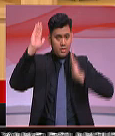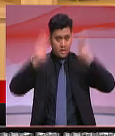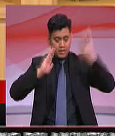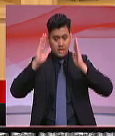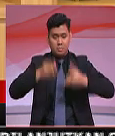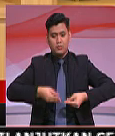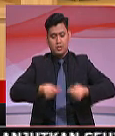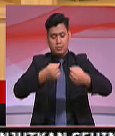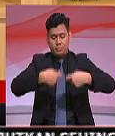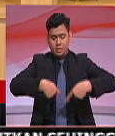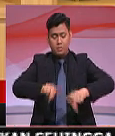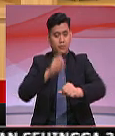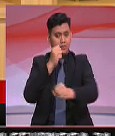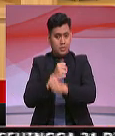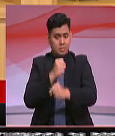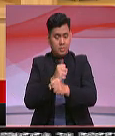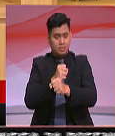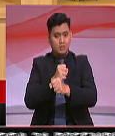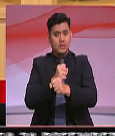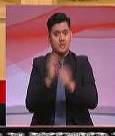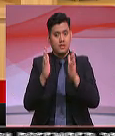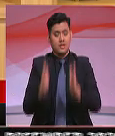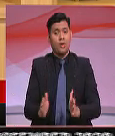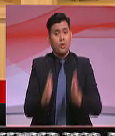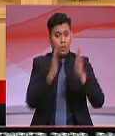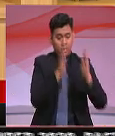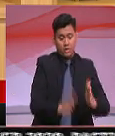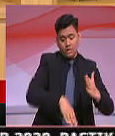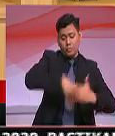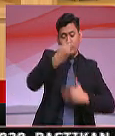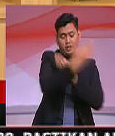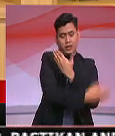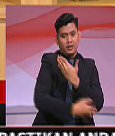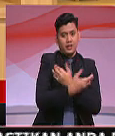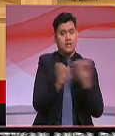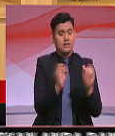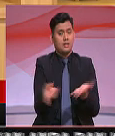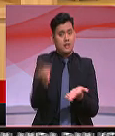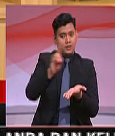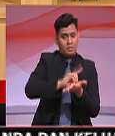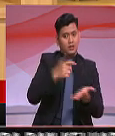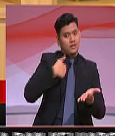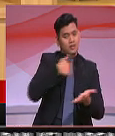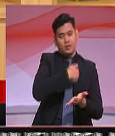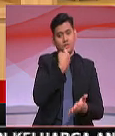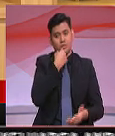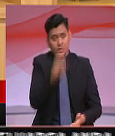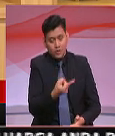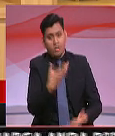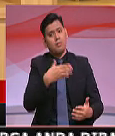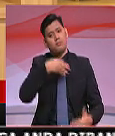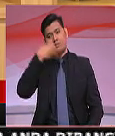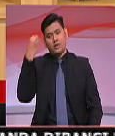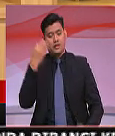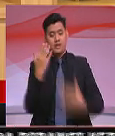tempat-tempat orang-orang luar negara ini yang tidak berdaftar untuk kita berikan peluang pekerjaan yang baru dengan skill yang baru, kemahiran yang baru